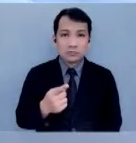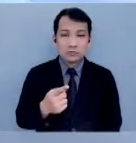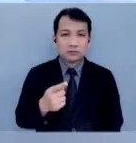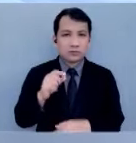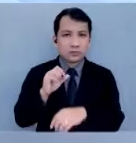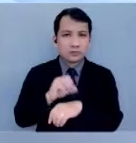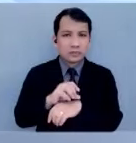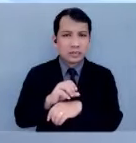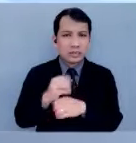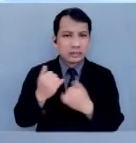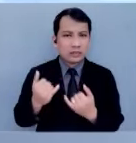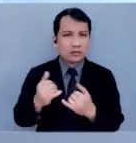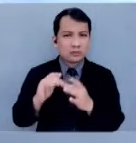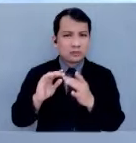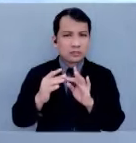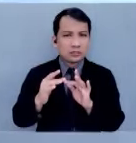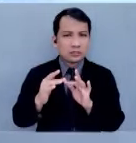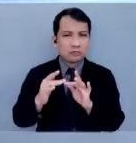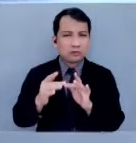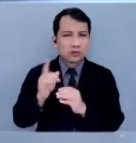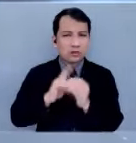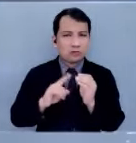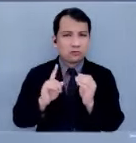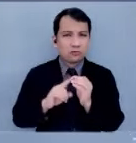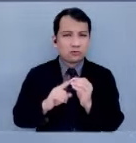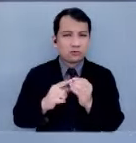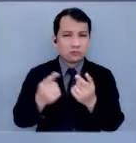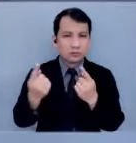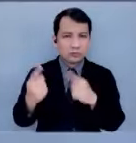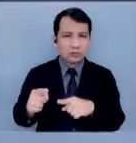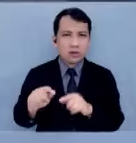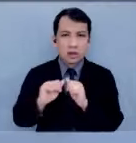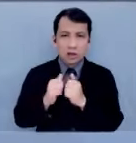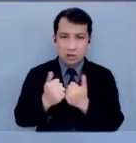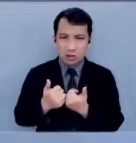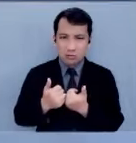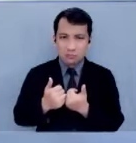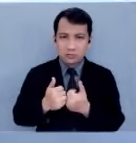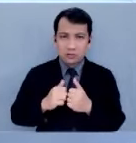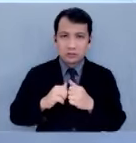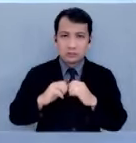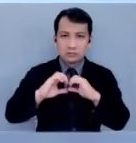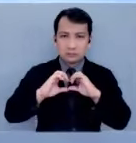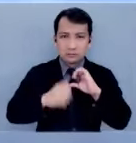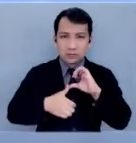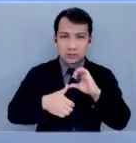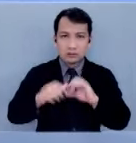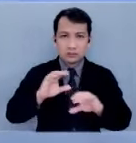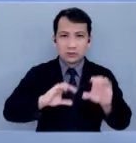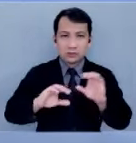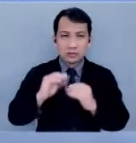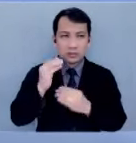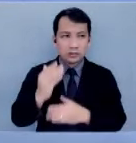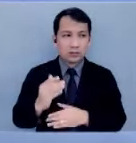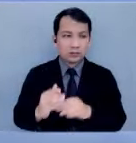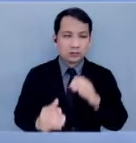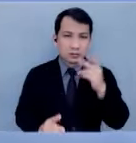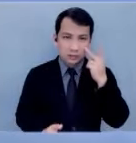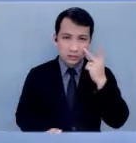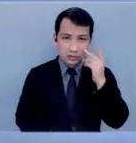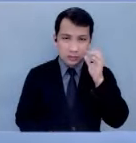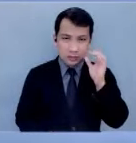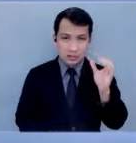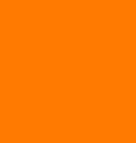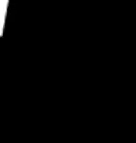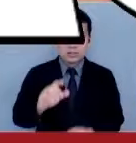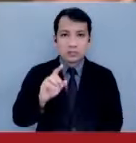usap-usapan online ang umano'y eksena kung paano naghiwalay ang dating celebrity couple na sina Kim Chu at Sian